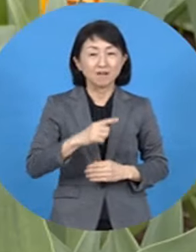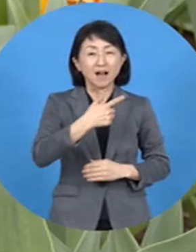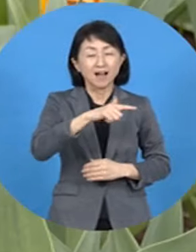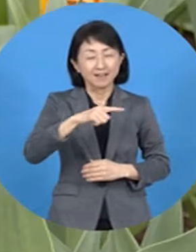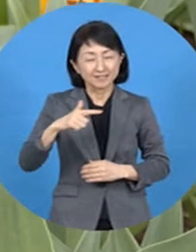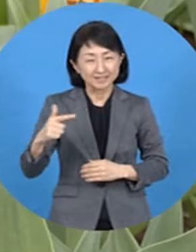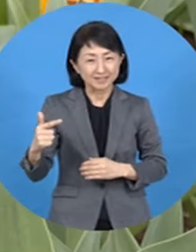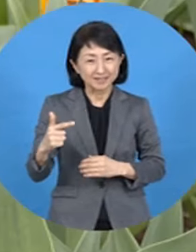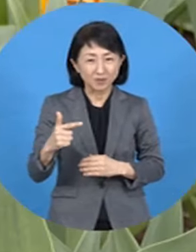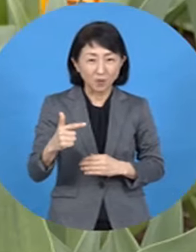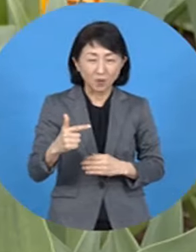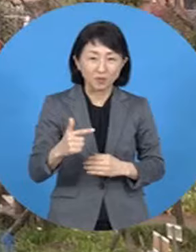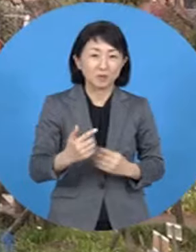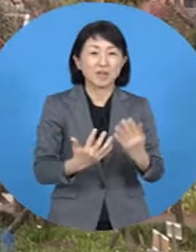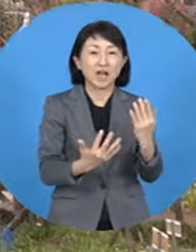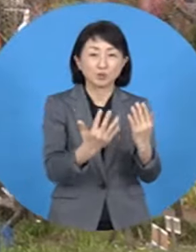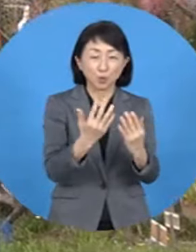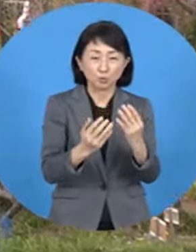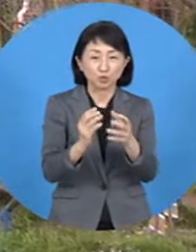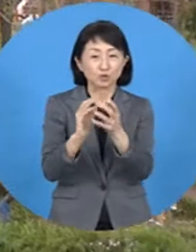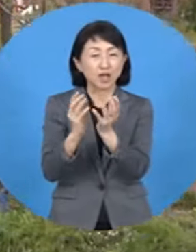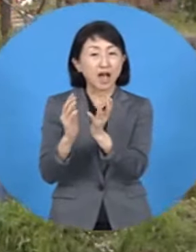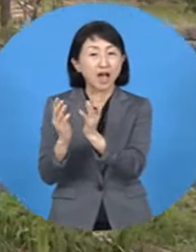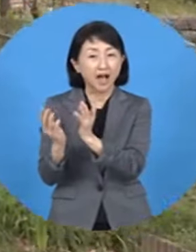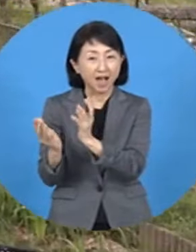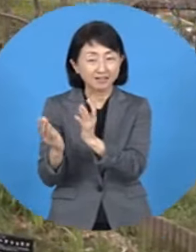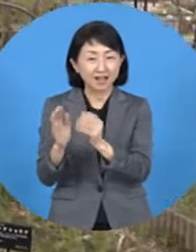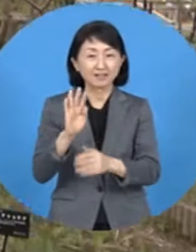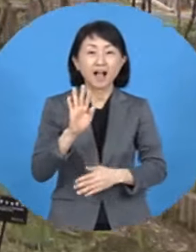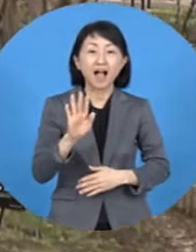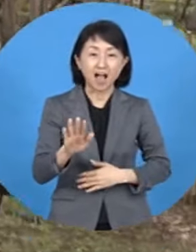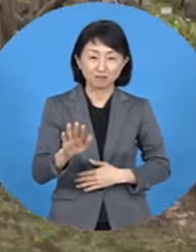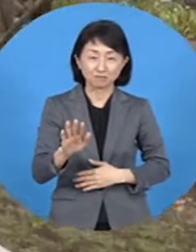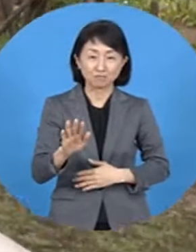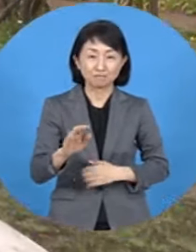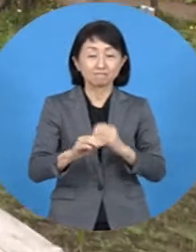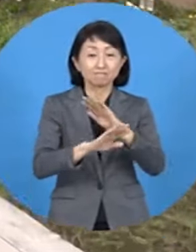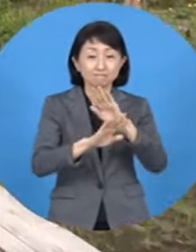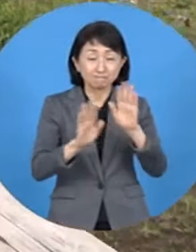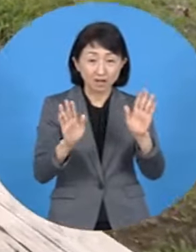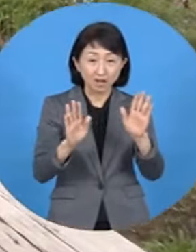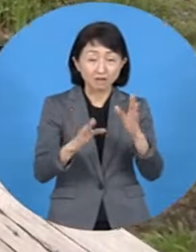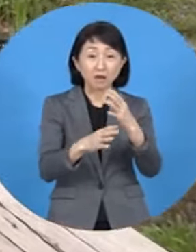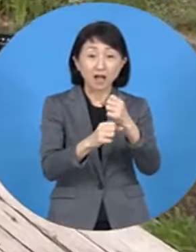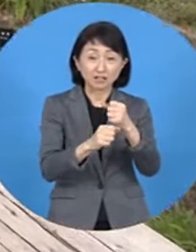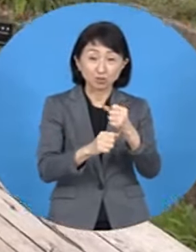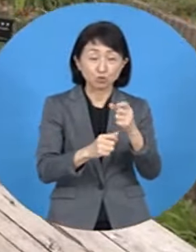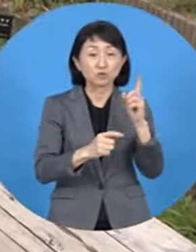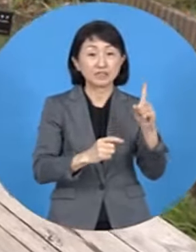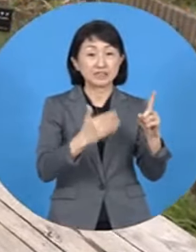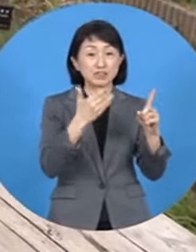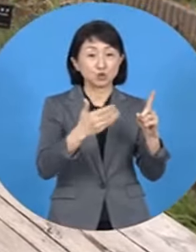に親しむことができる施設として1981年に開園しました。